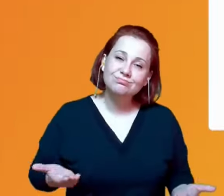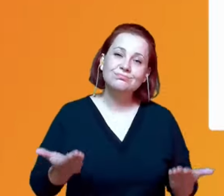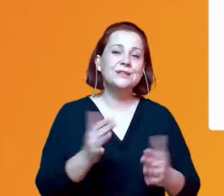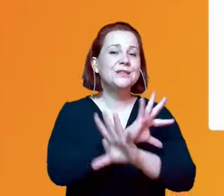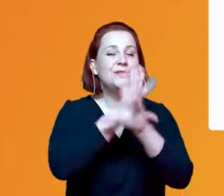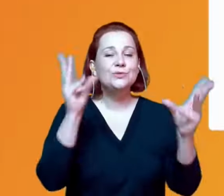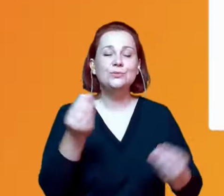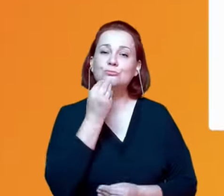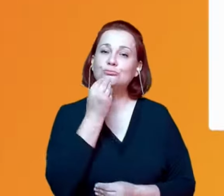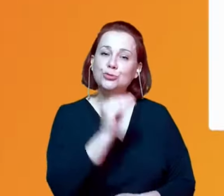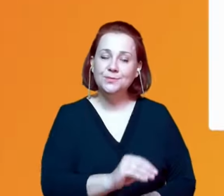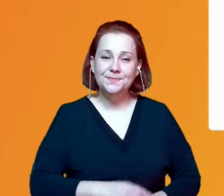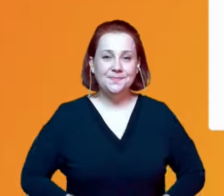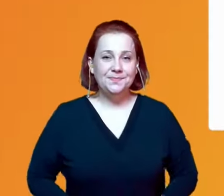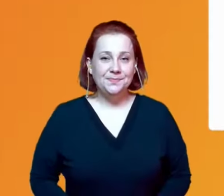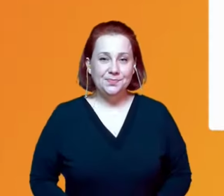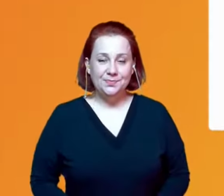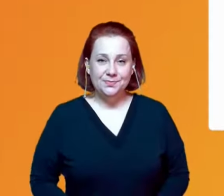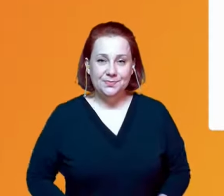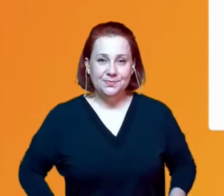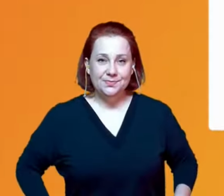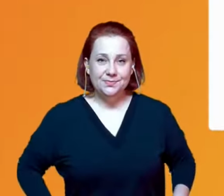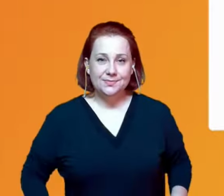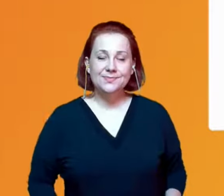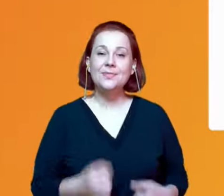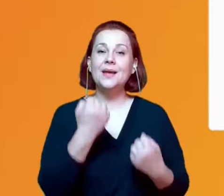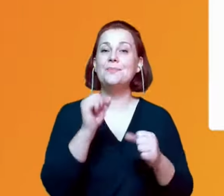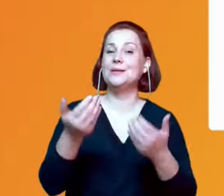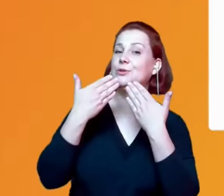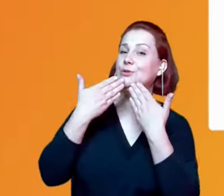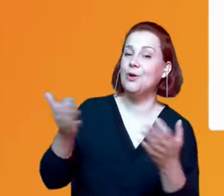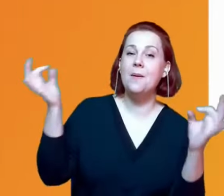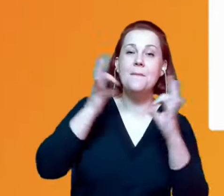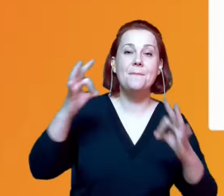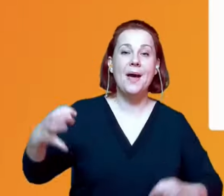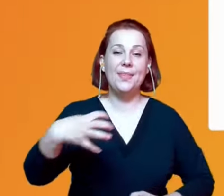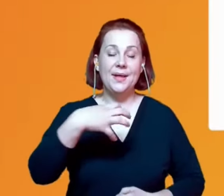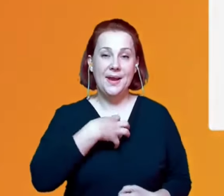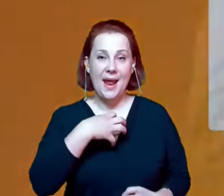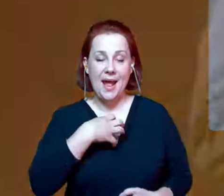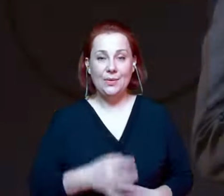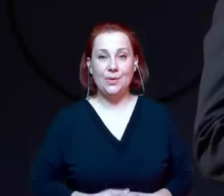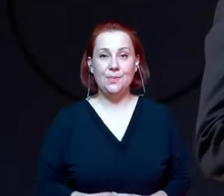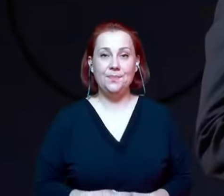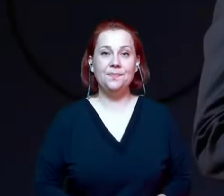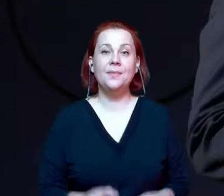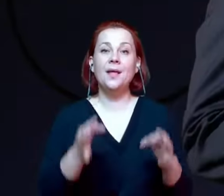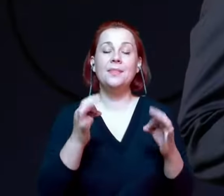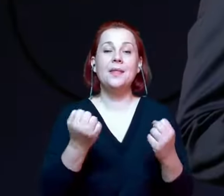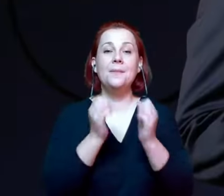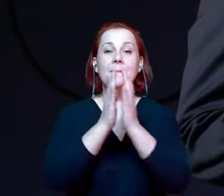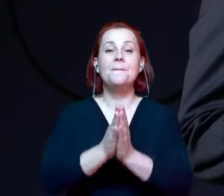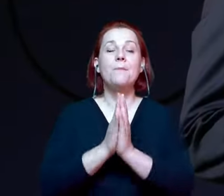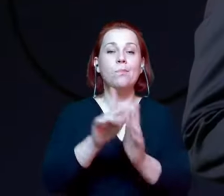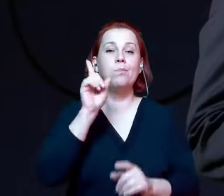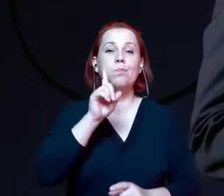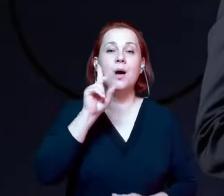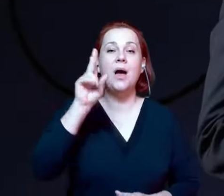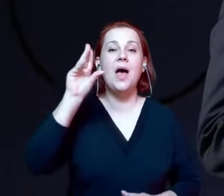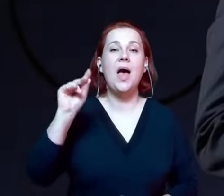wszystkiego najlepszego. Bardzo dziękujemy Pani Dyrektor. Teraz bardzo proszę Pana